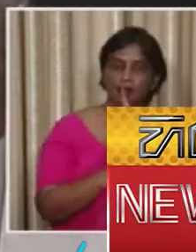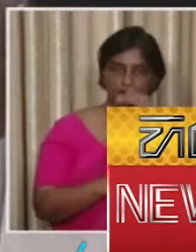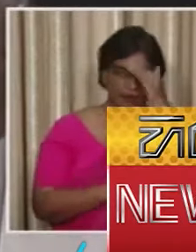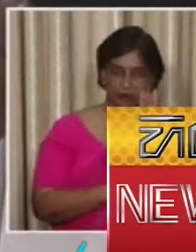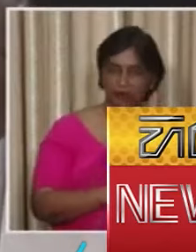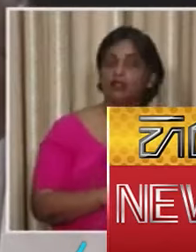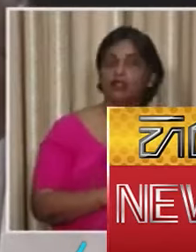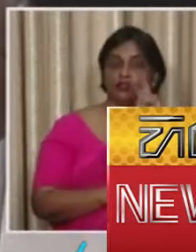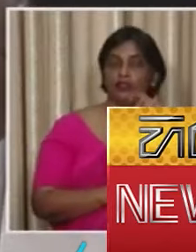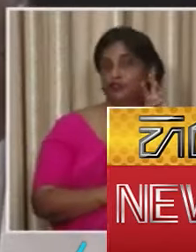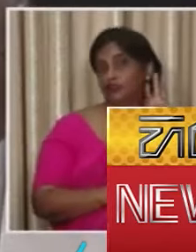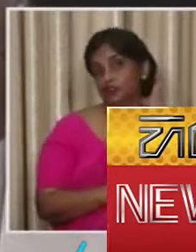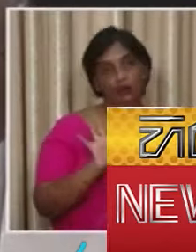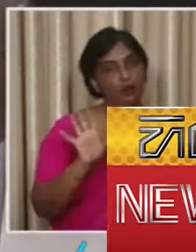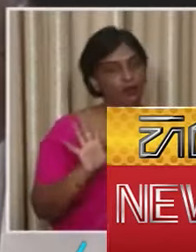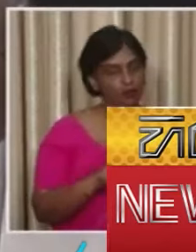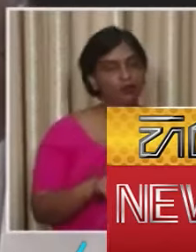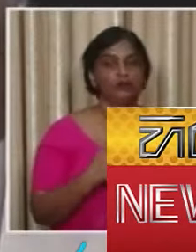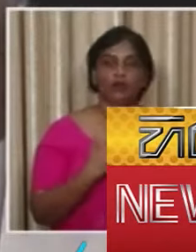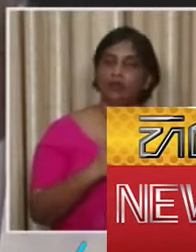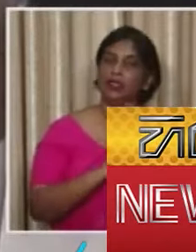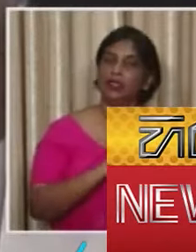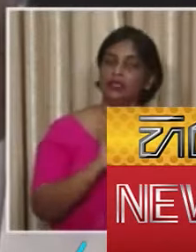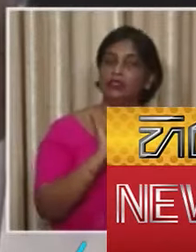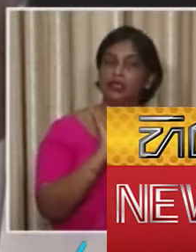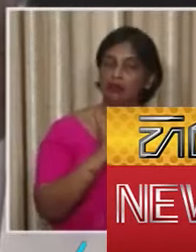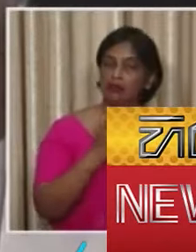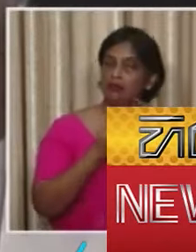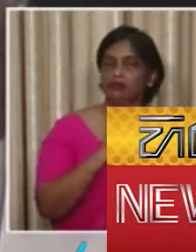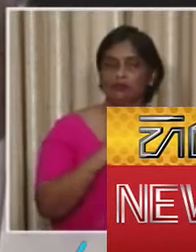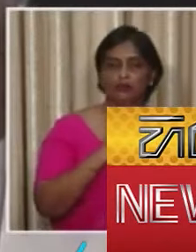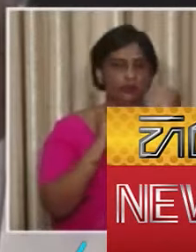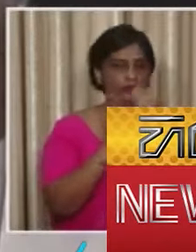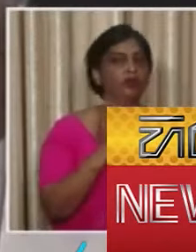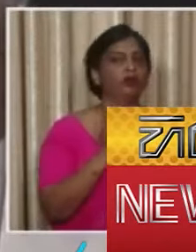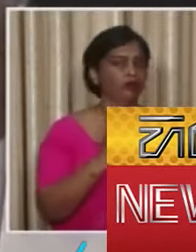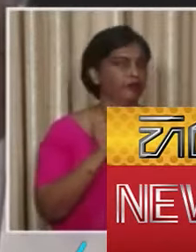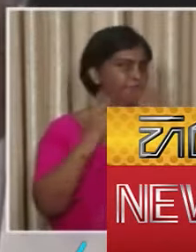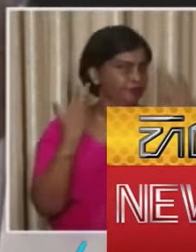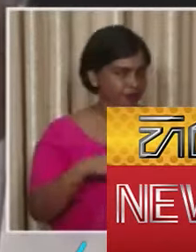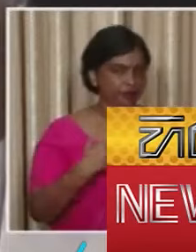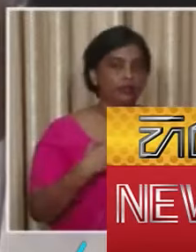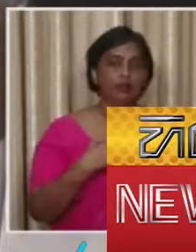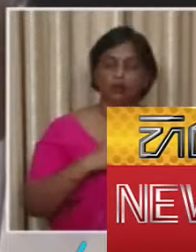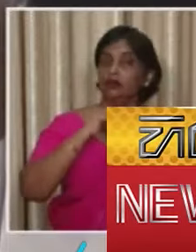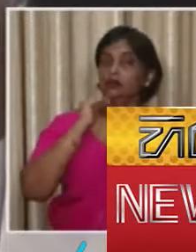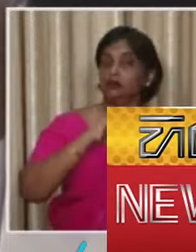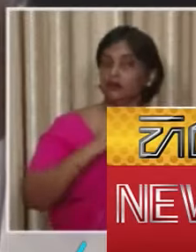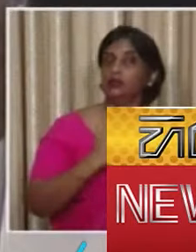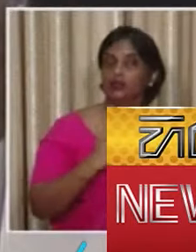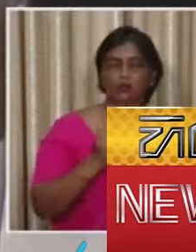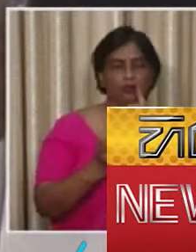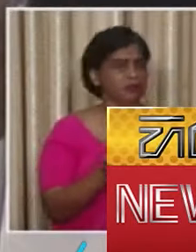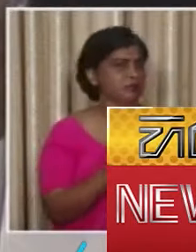කථානායකතුමනි, 2023 වසරේදී අපි දේශීය ණය ප්‍රතිවගත කරන කාර්යයන් අවසන් කළා. මේ ක්‍රියාවලියේදී අපි